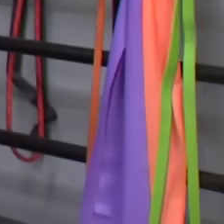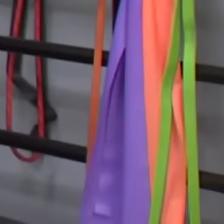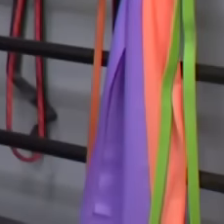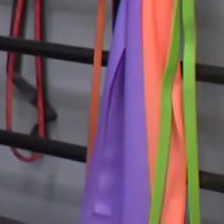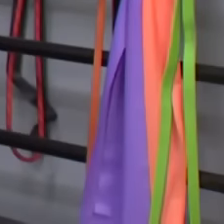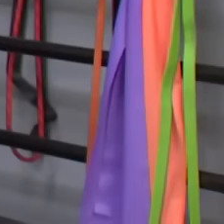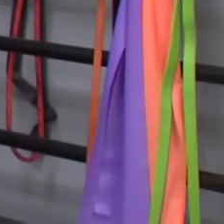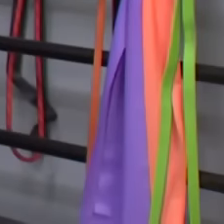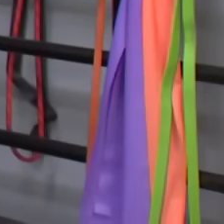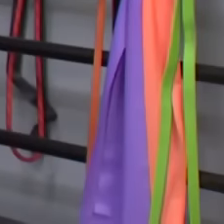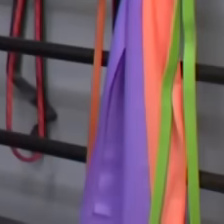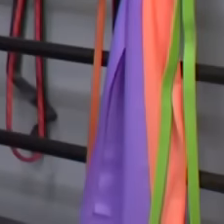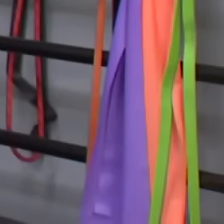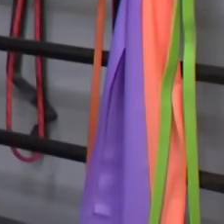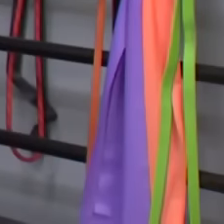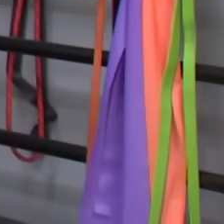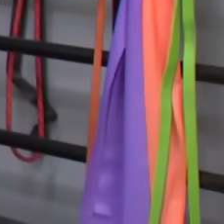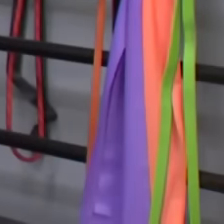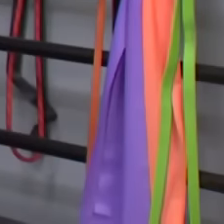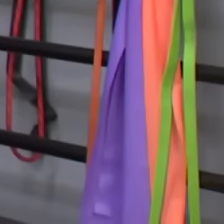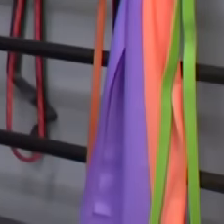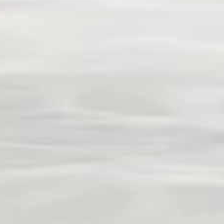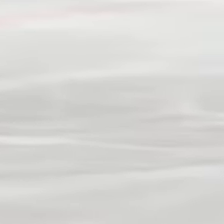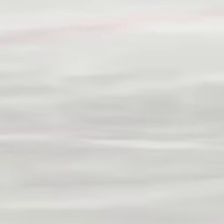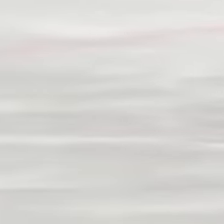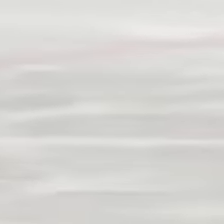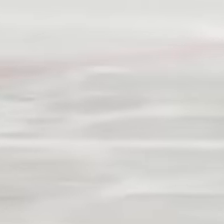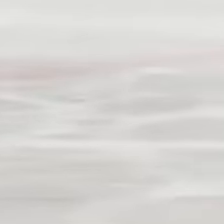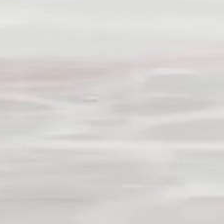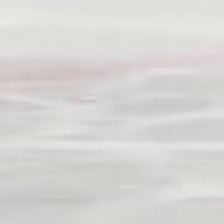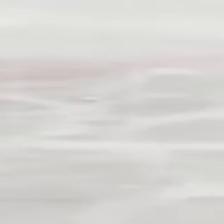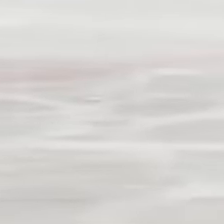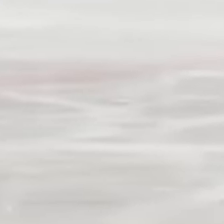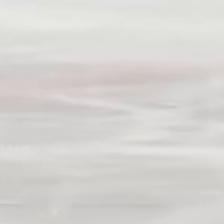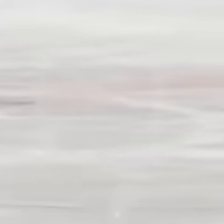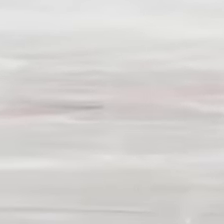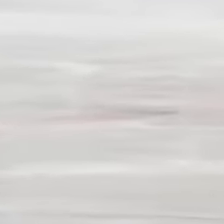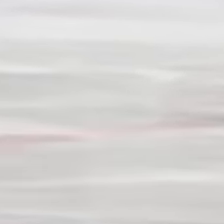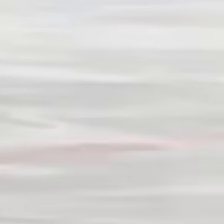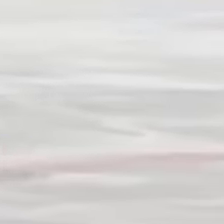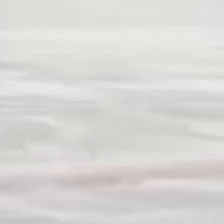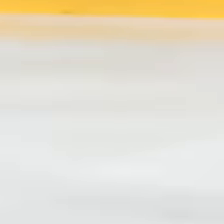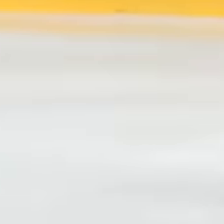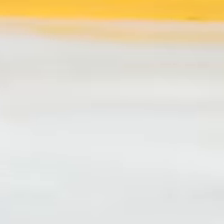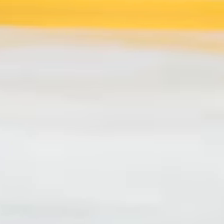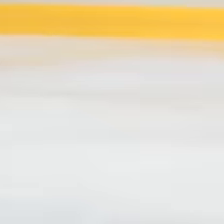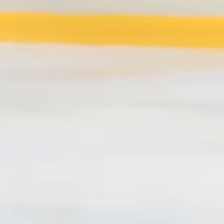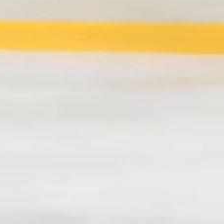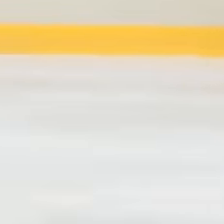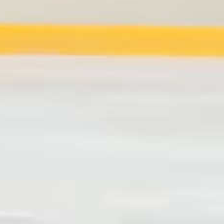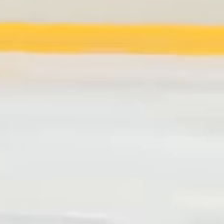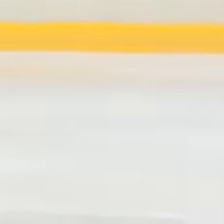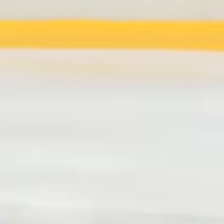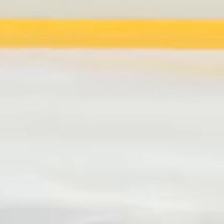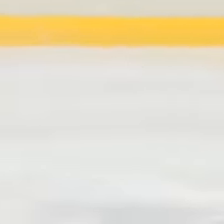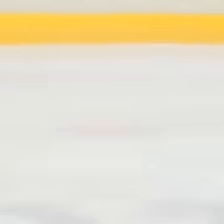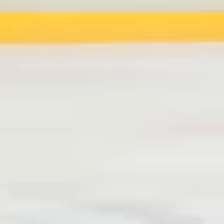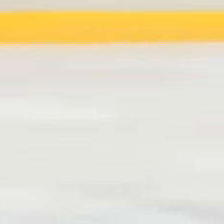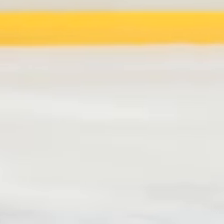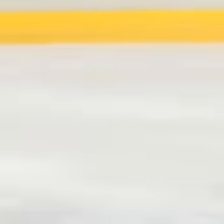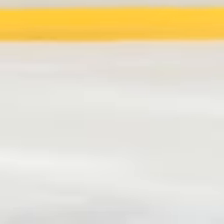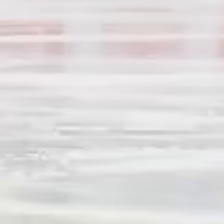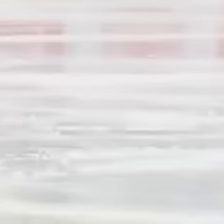같아요. 아직 부끄러워서 물어본 적은 없어요. 남자 피겨에선 지난 10년간 차준환의 도전에 박수를